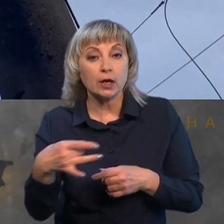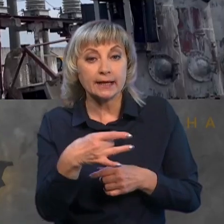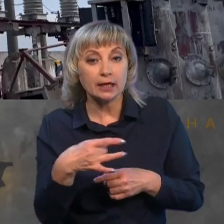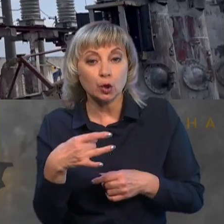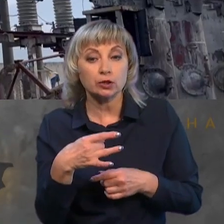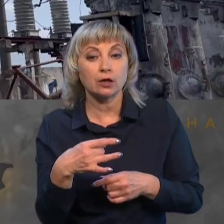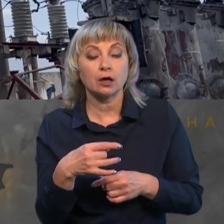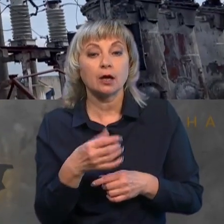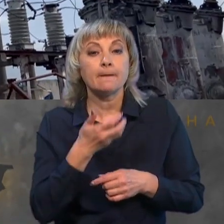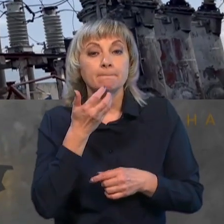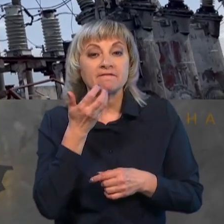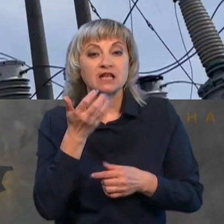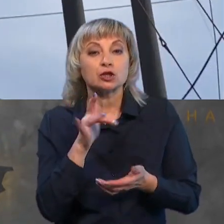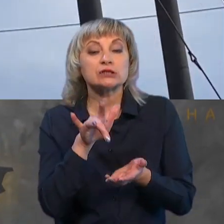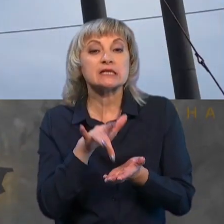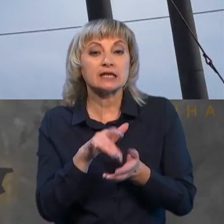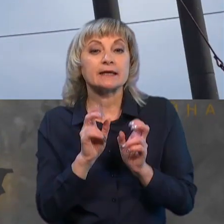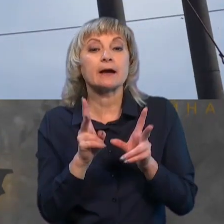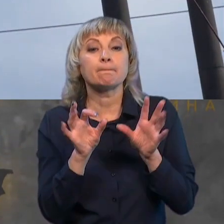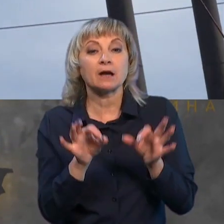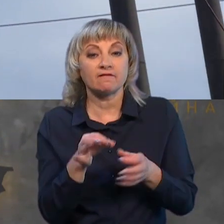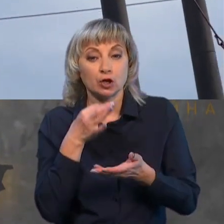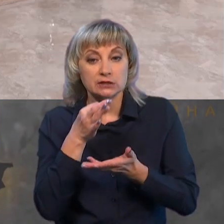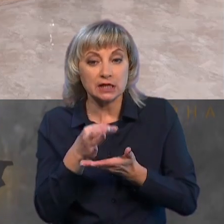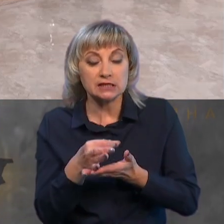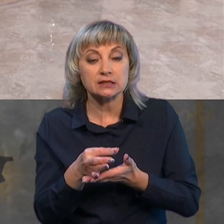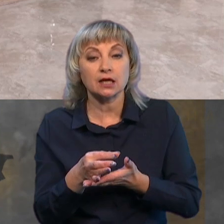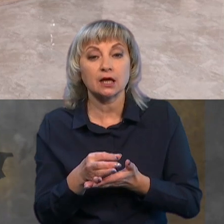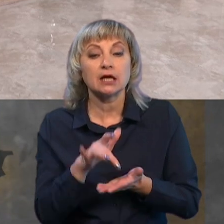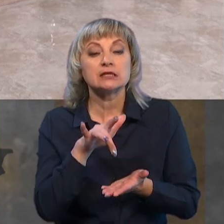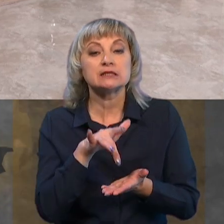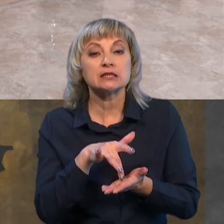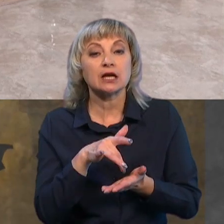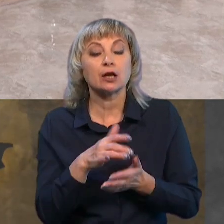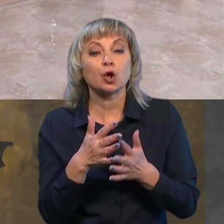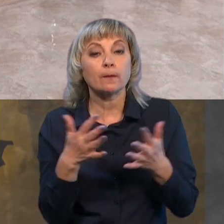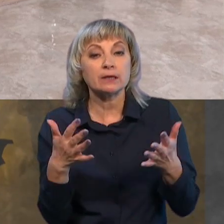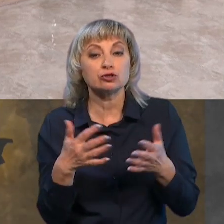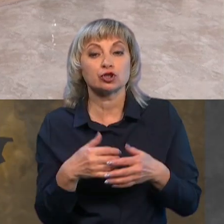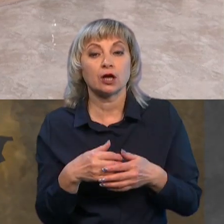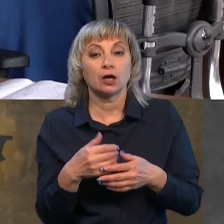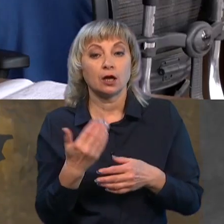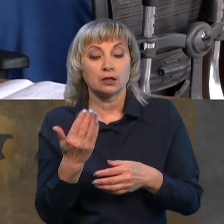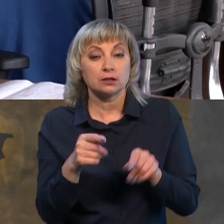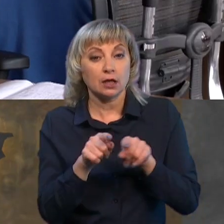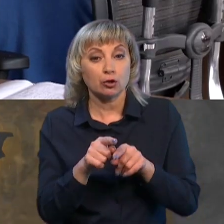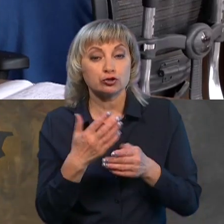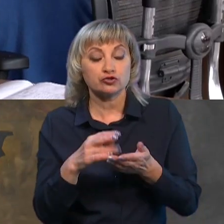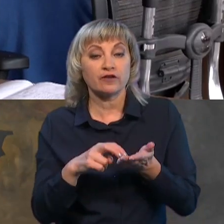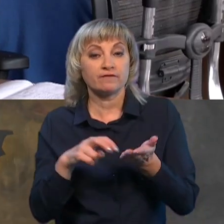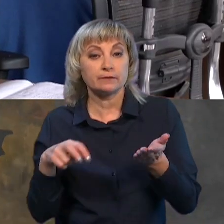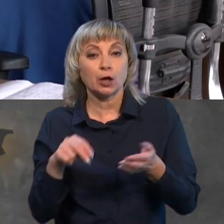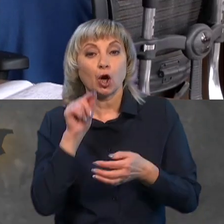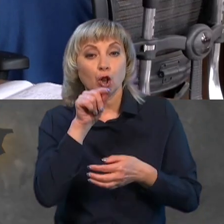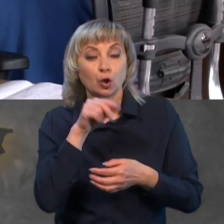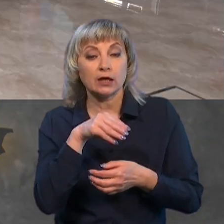такого південно-центрального, чи як правильно сказати, центрального більше. І вона також уже випала. Ну, Луганська